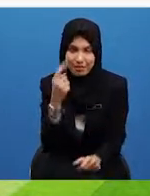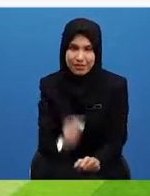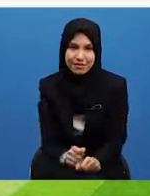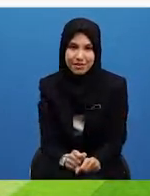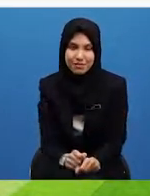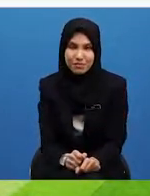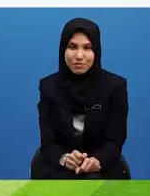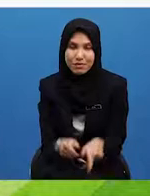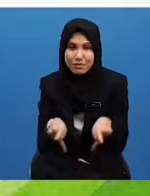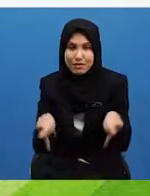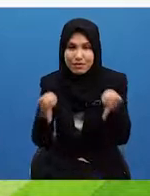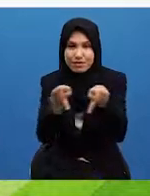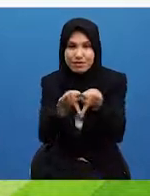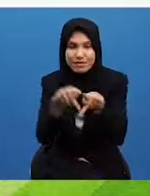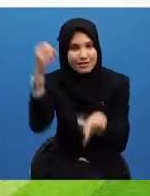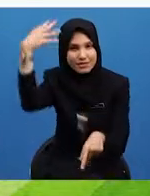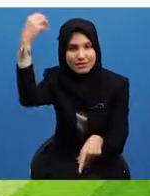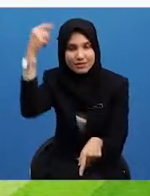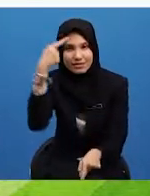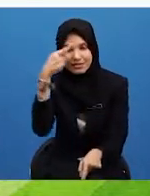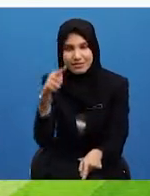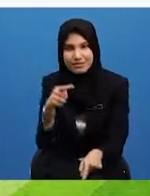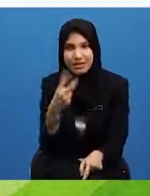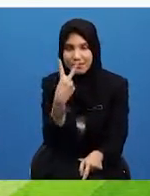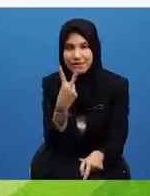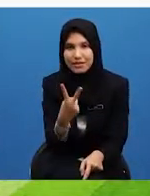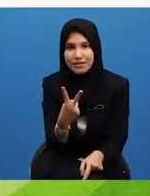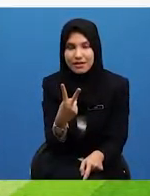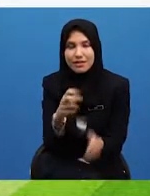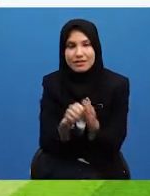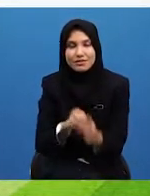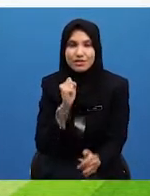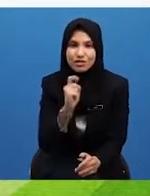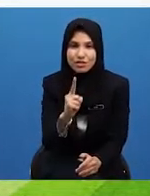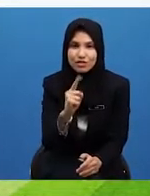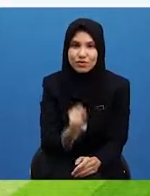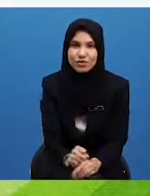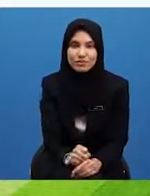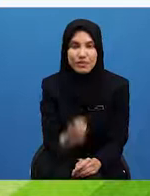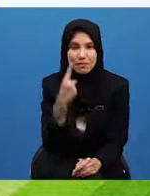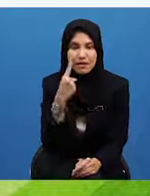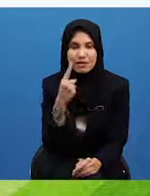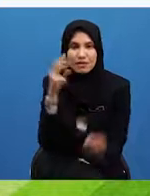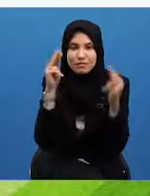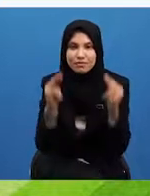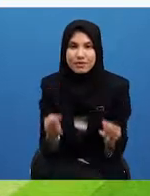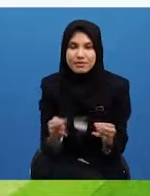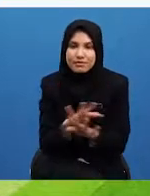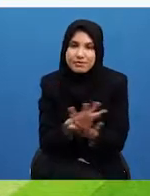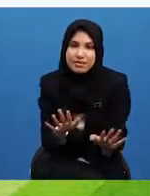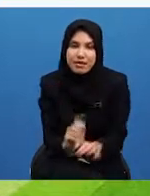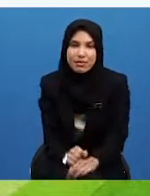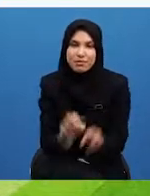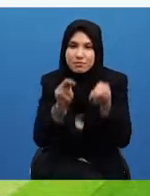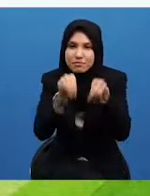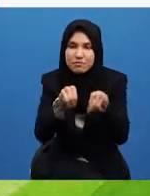memerlukan cahaya untuk melihat sesuatu matte manusia tidak mampu